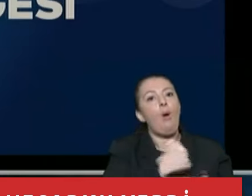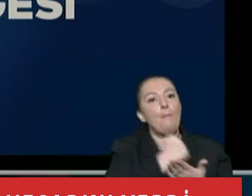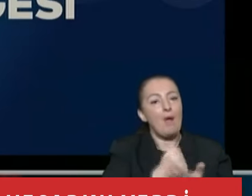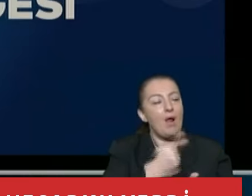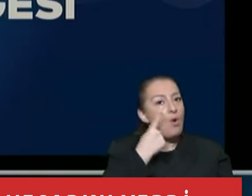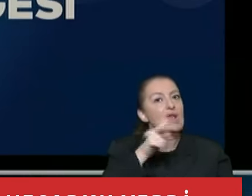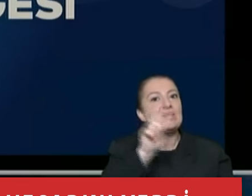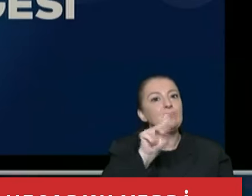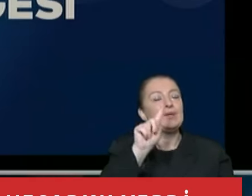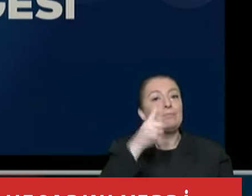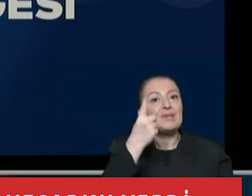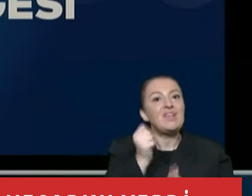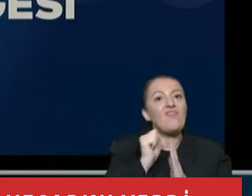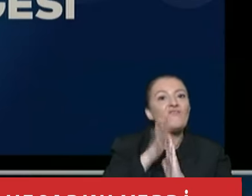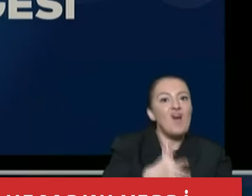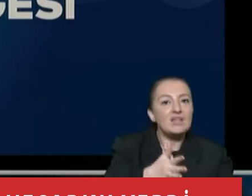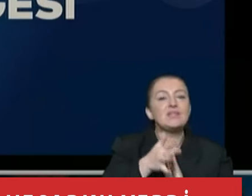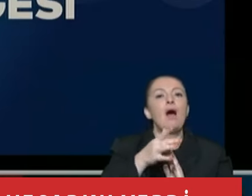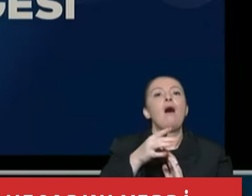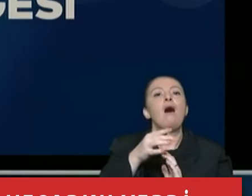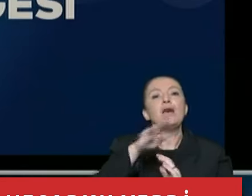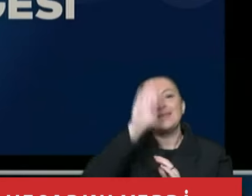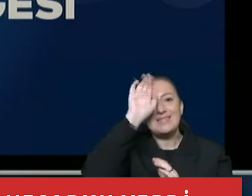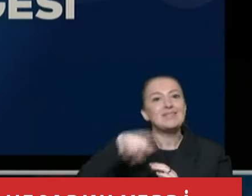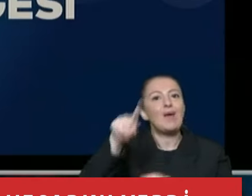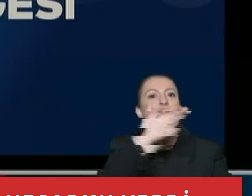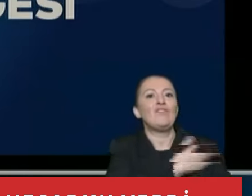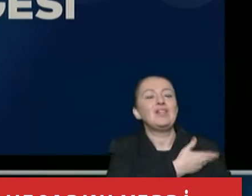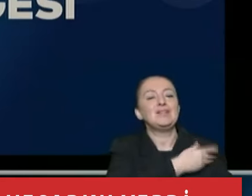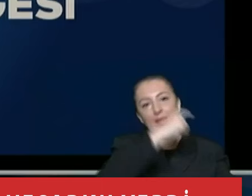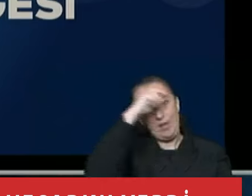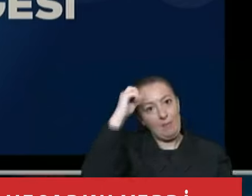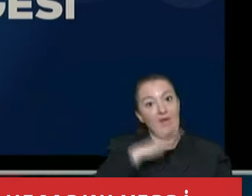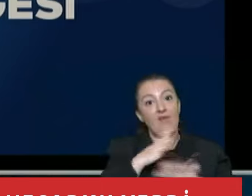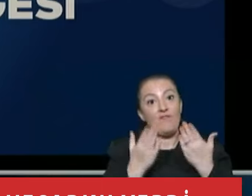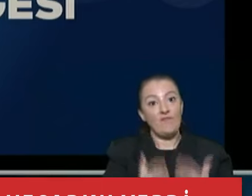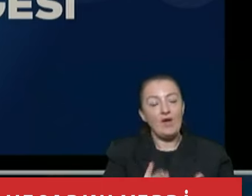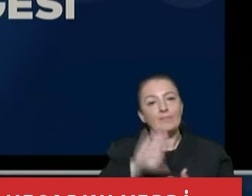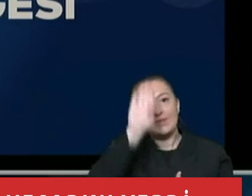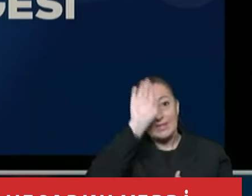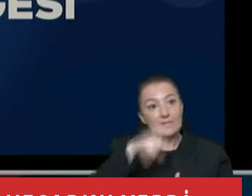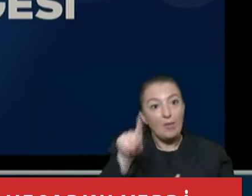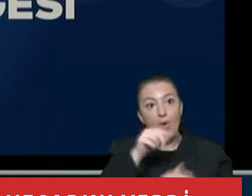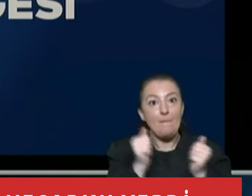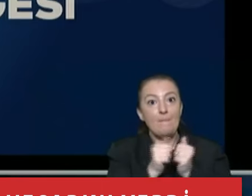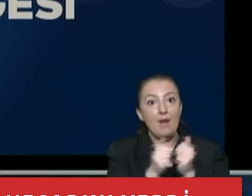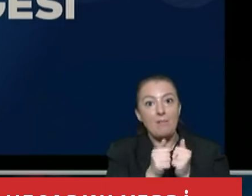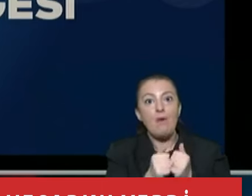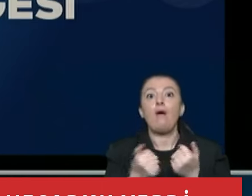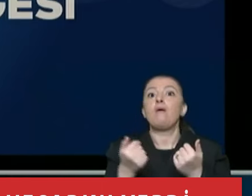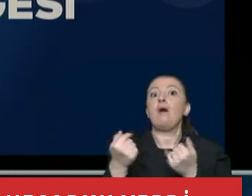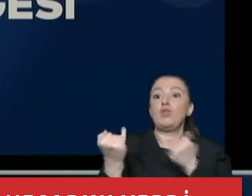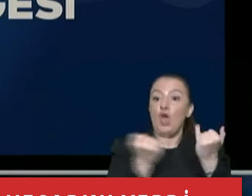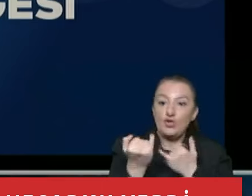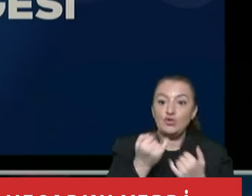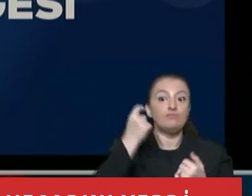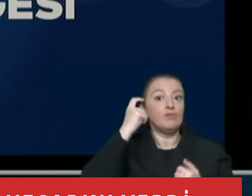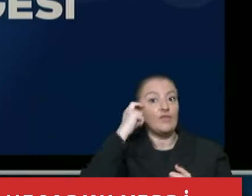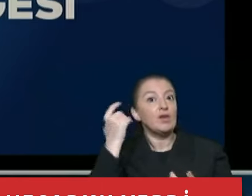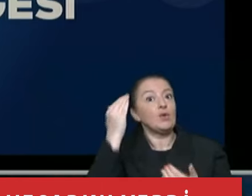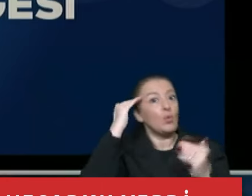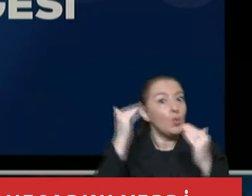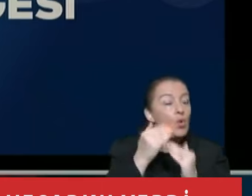fazla istanbullunun Etkin emeği vardır istanbullularla belirlediğimiz hedefler doğrultusunda neler